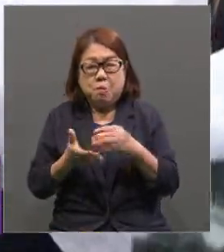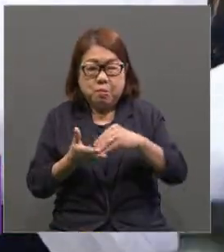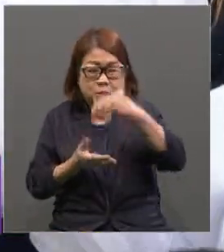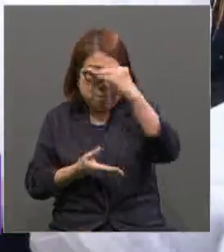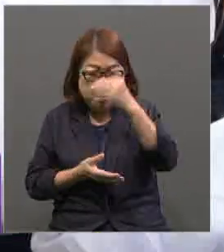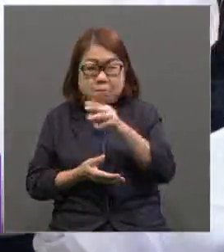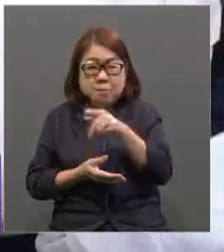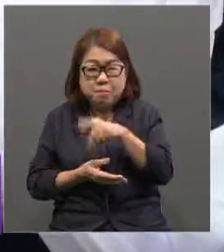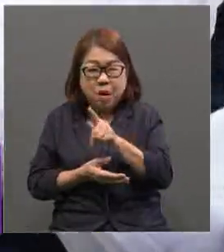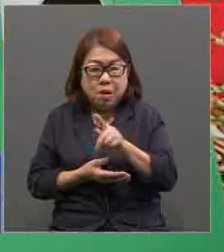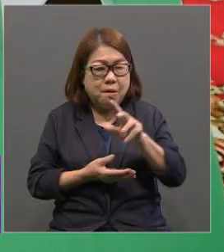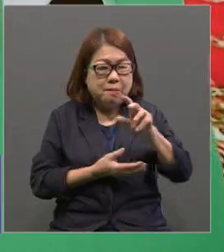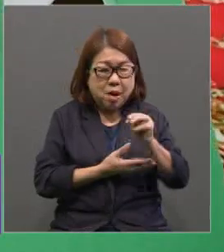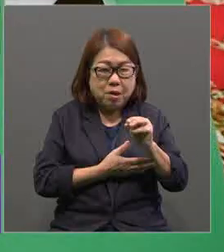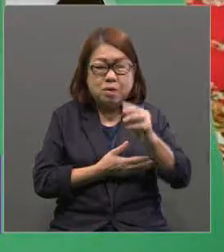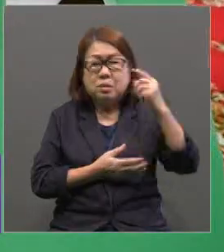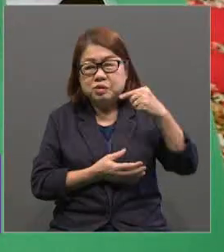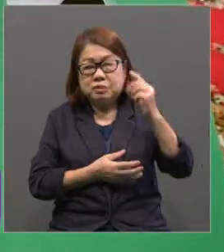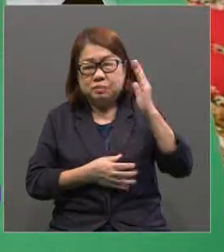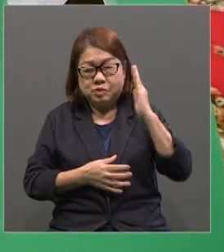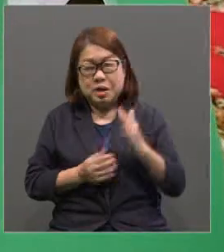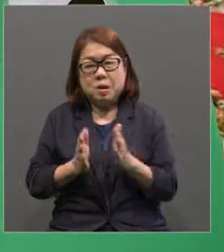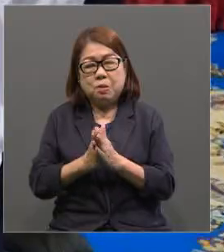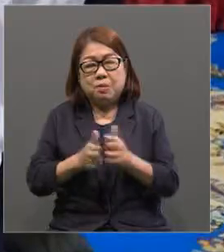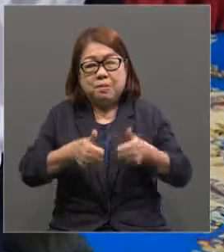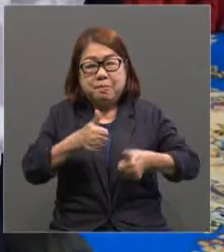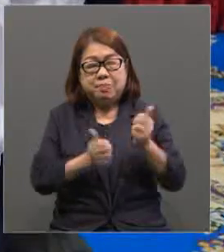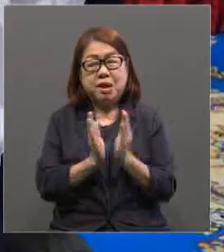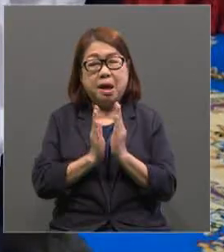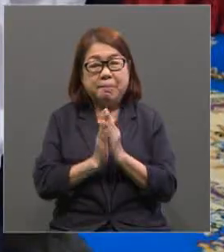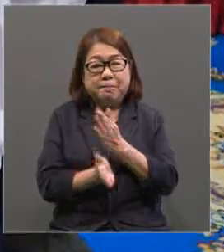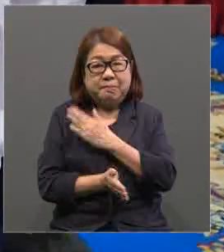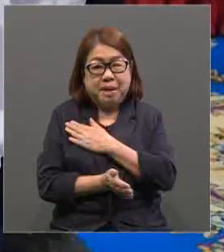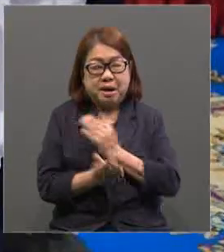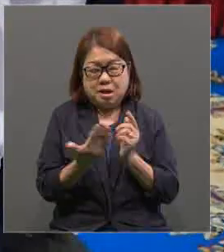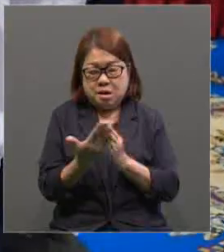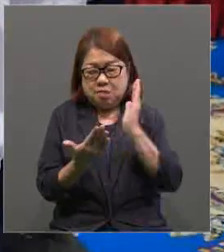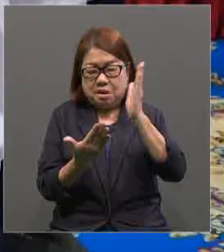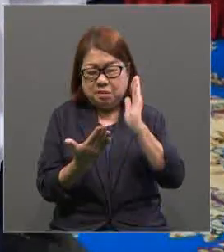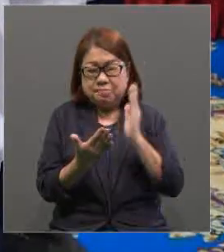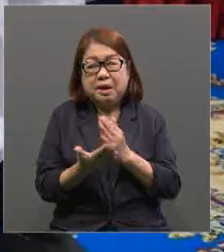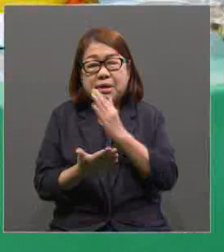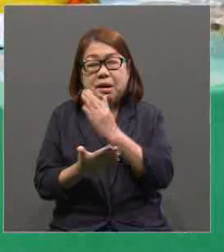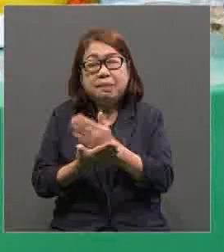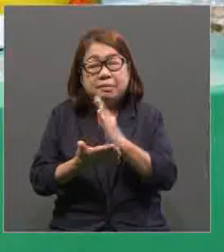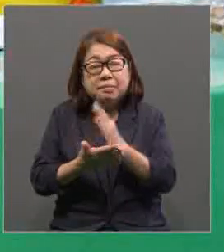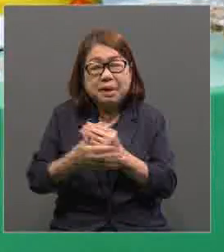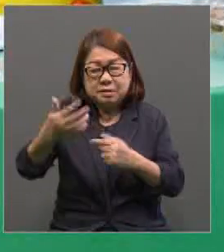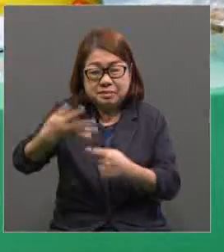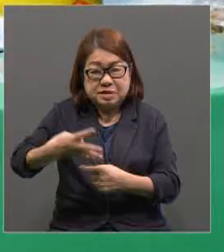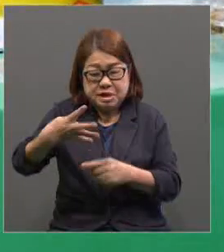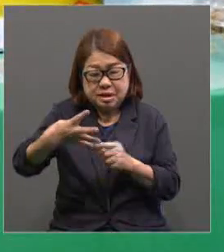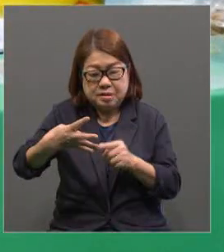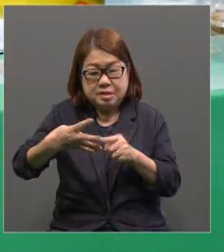ามัธยมศึกษาประเภทชายหญิงและการประกวดบรรยายธรรมแบ่งเป็น4ช่วงชั้นเพื่อเข้าเฝ้ารับ